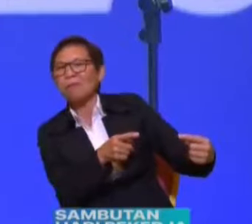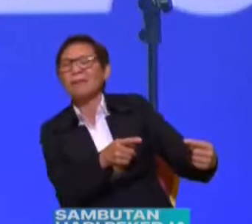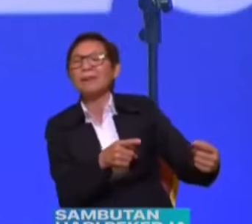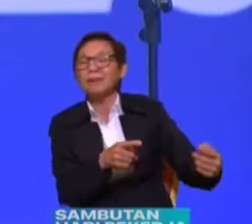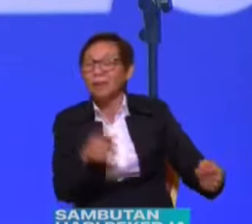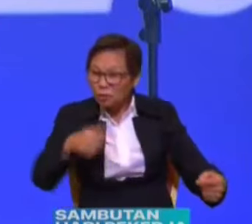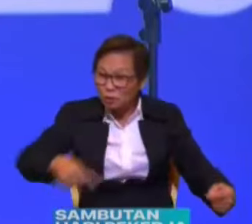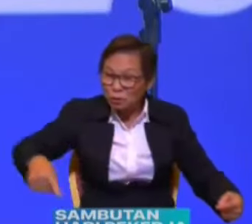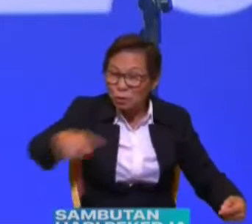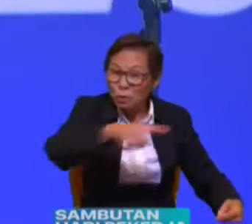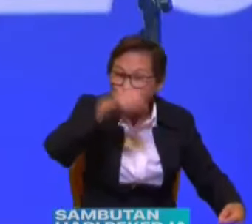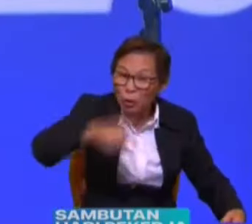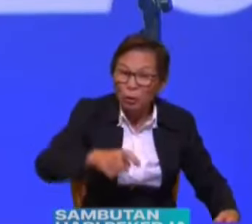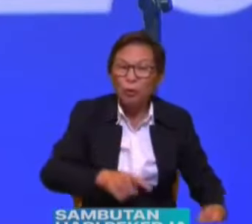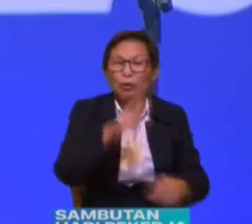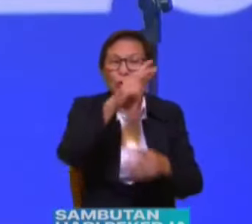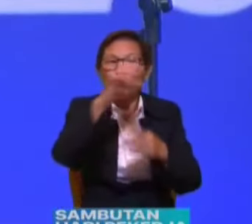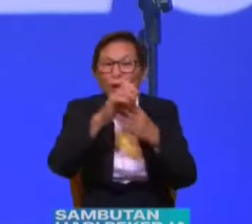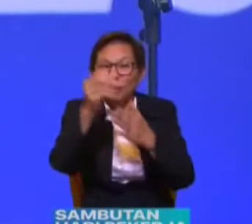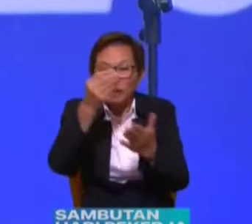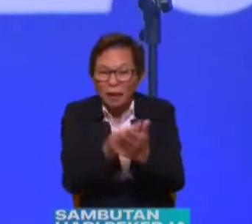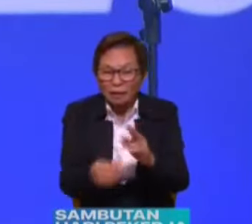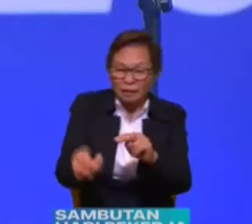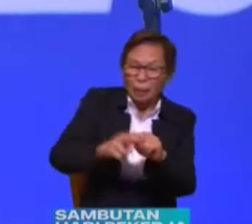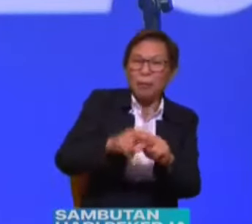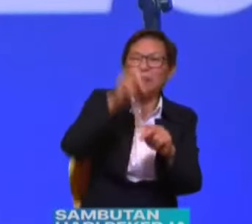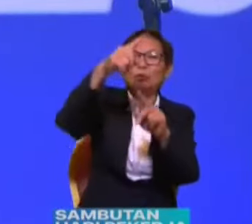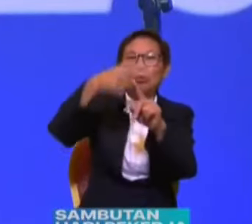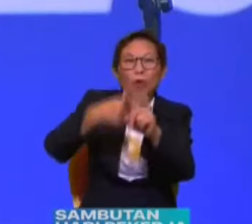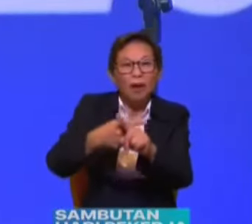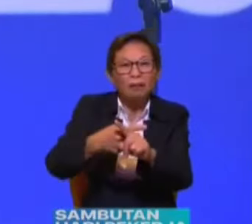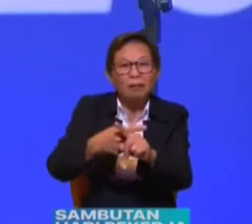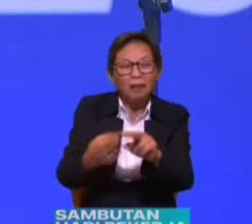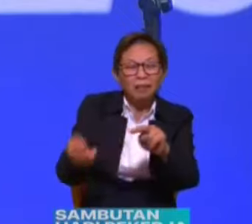Saudara hanya memerlukan RM200 tambahan sebulan.